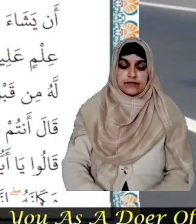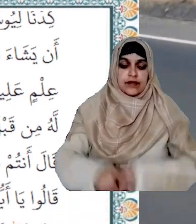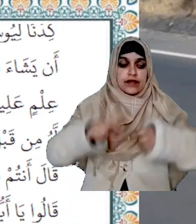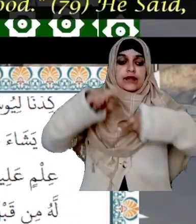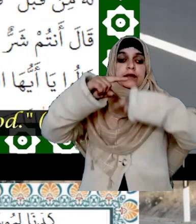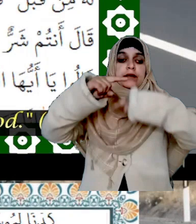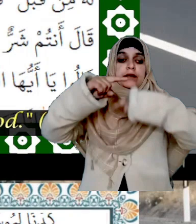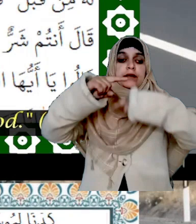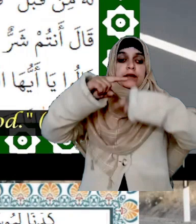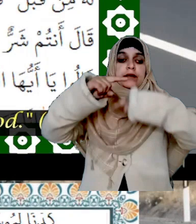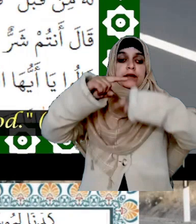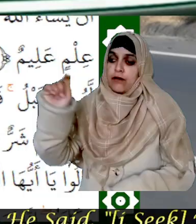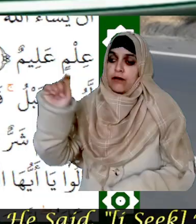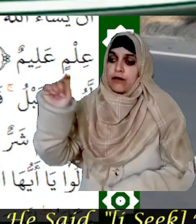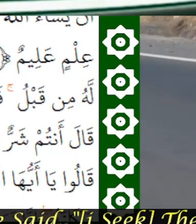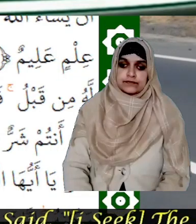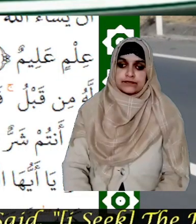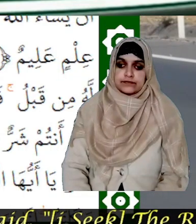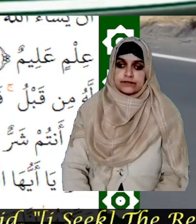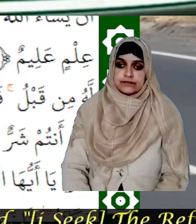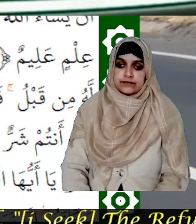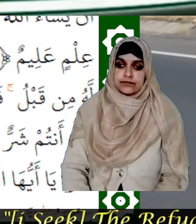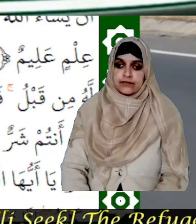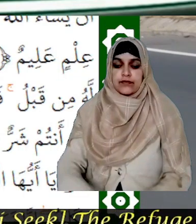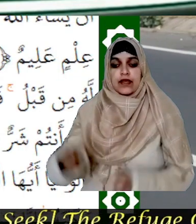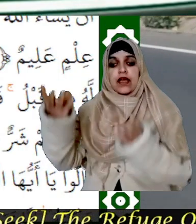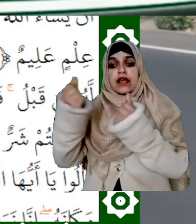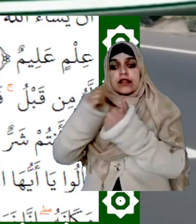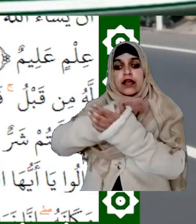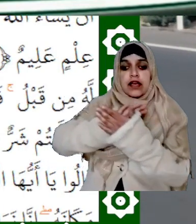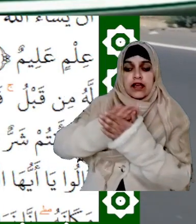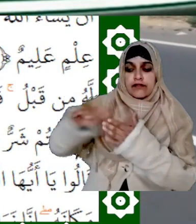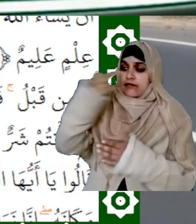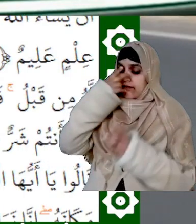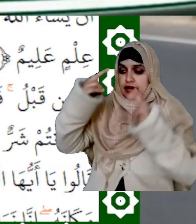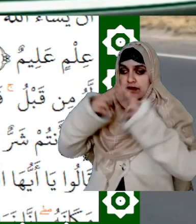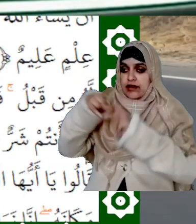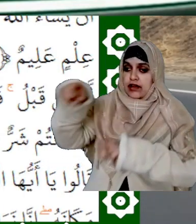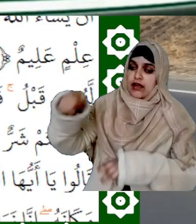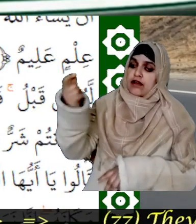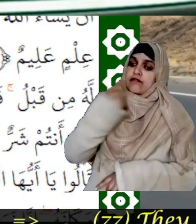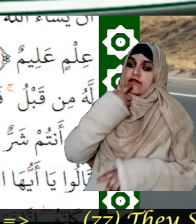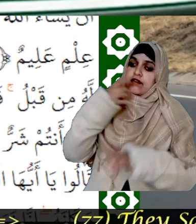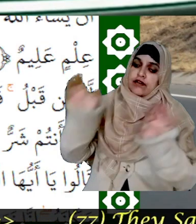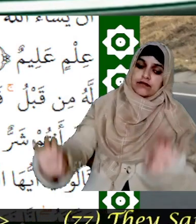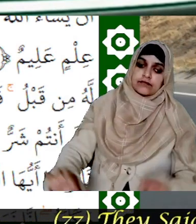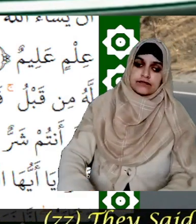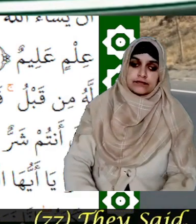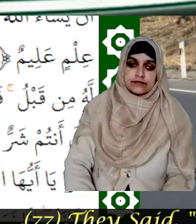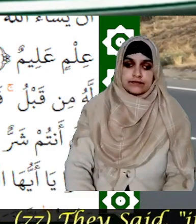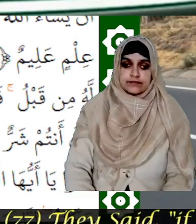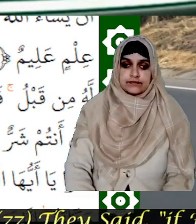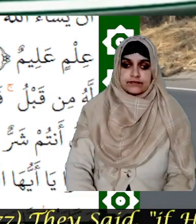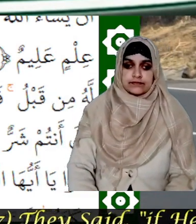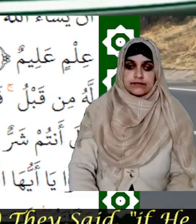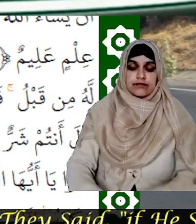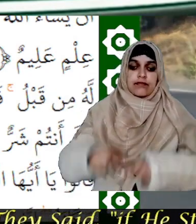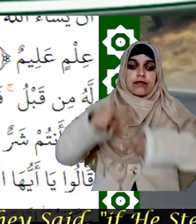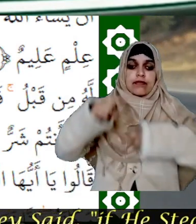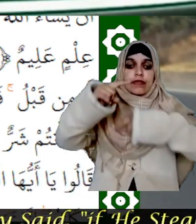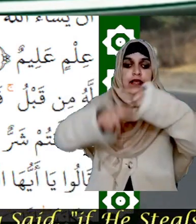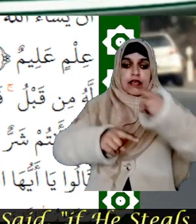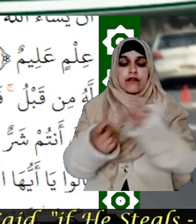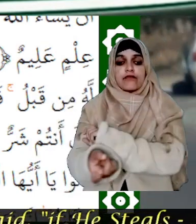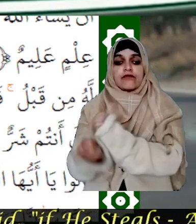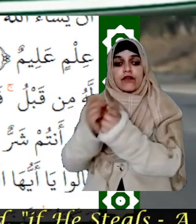بانن كان يوسف إن قصر سنما لجده أبي أمه يجو أخاقي يوسف أبا هذا